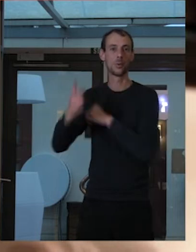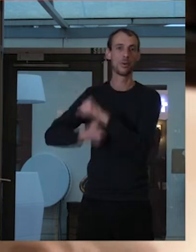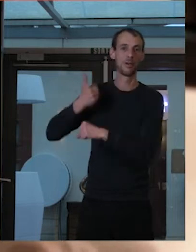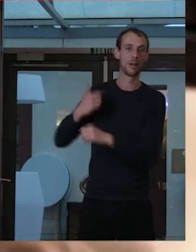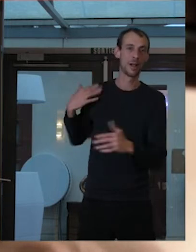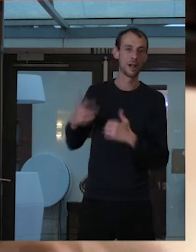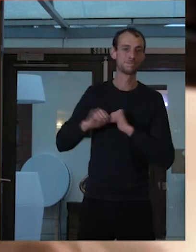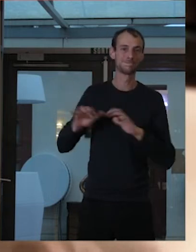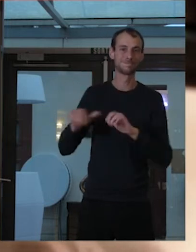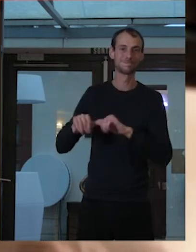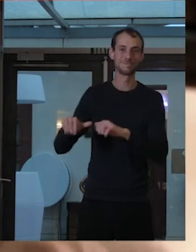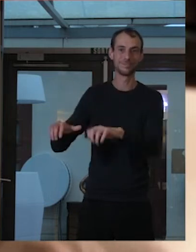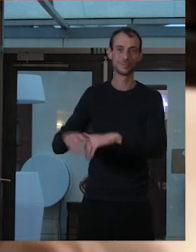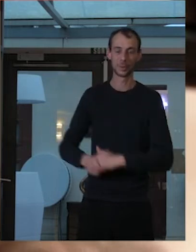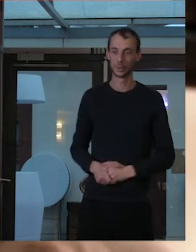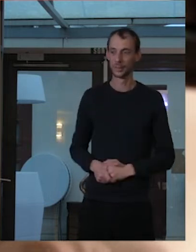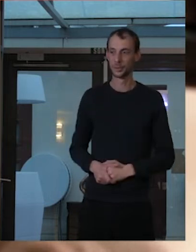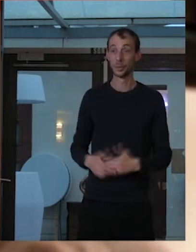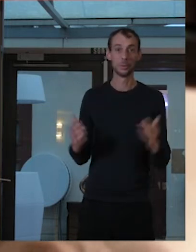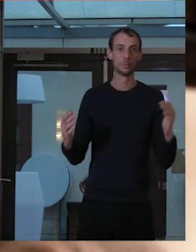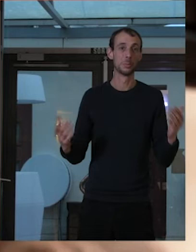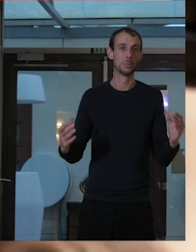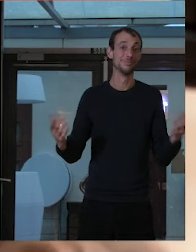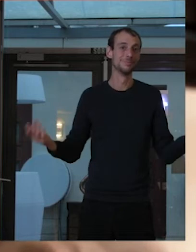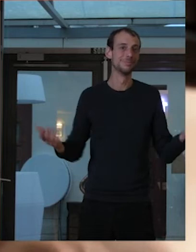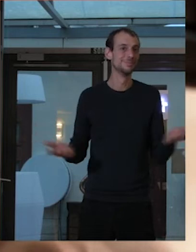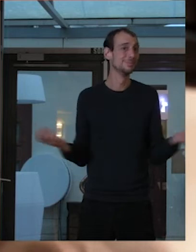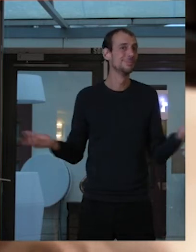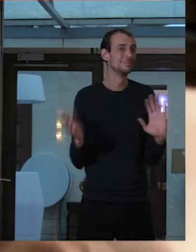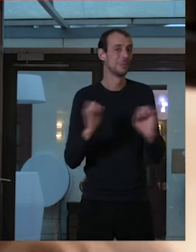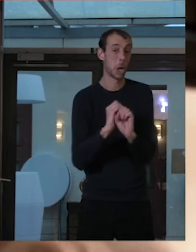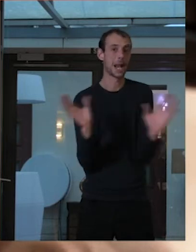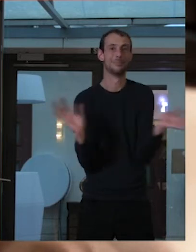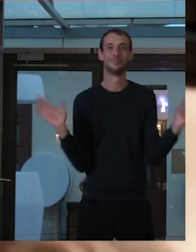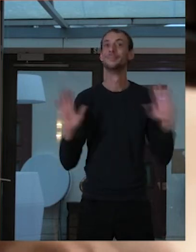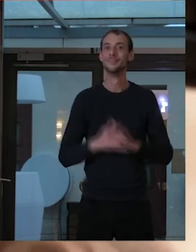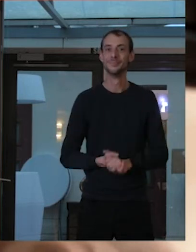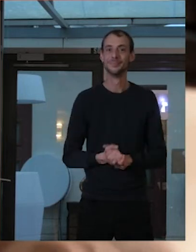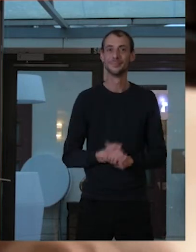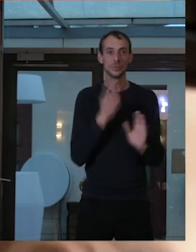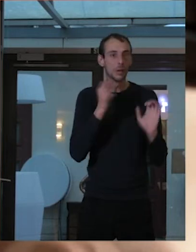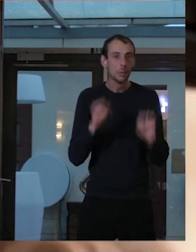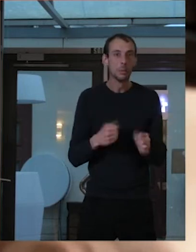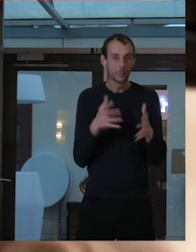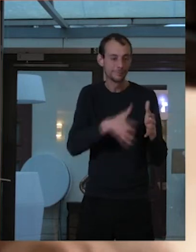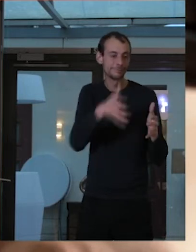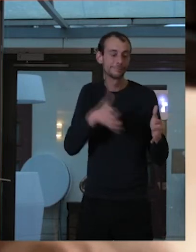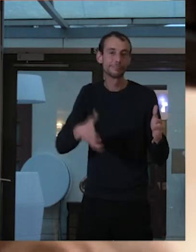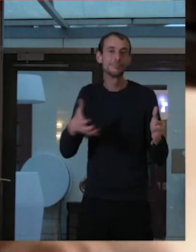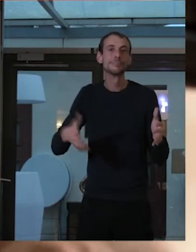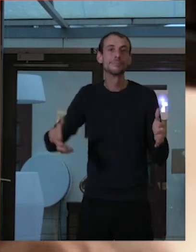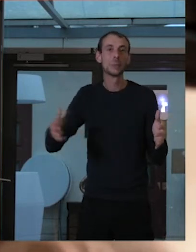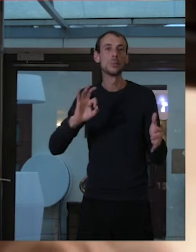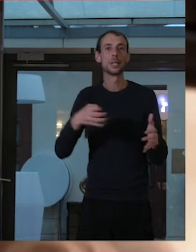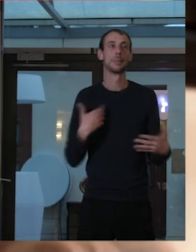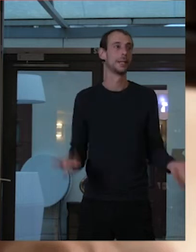Bon, je crois que ça se passe de commentaires. Enfin, on pourrait en parler longtemps, mais il y a un moment où ça sert un peu à rien, parce qu'on est dans